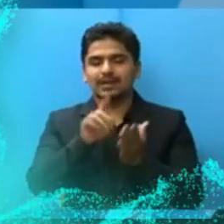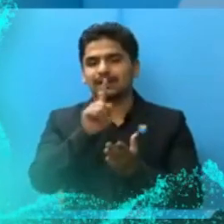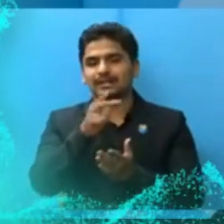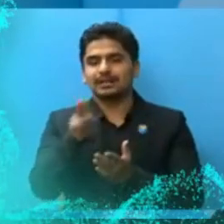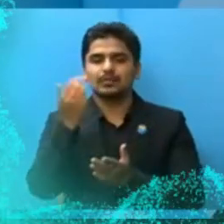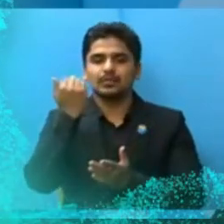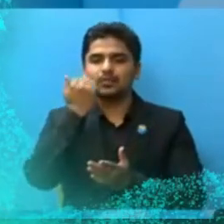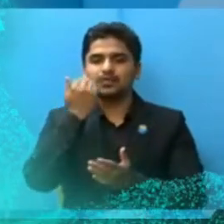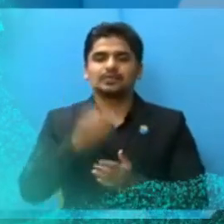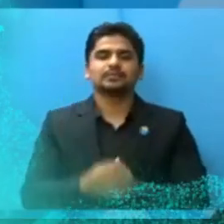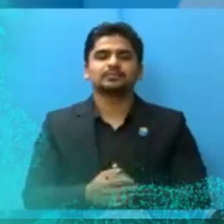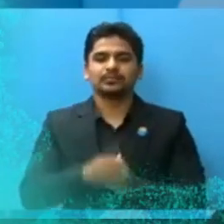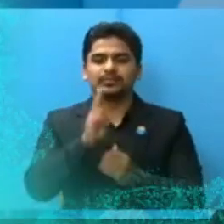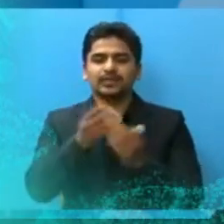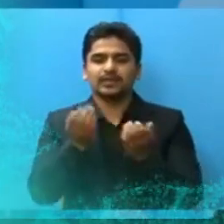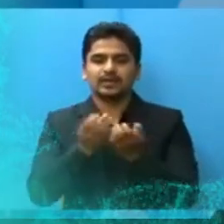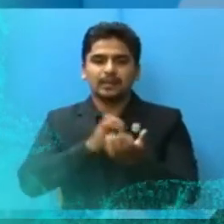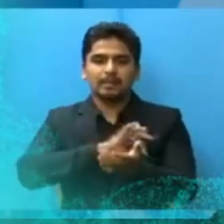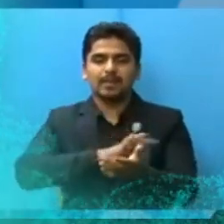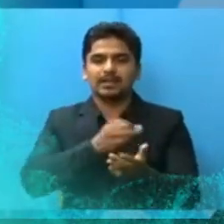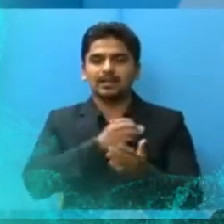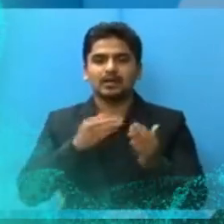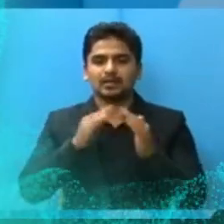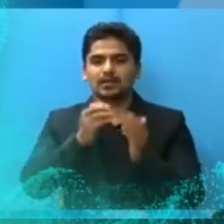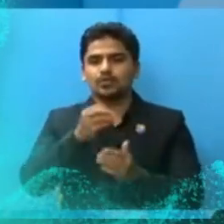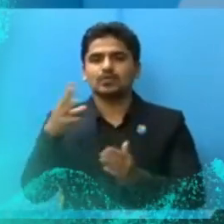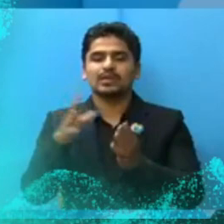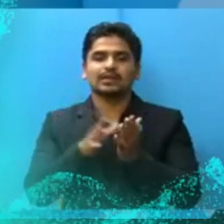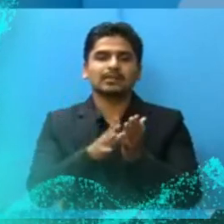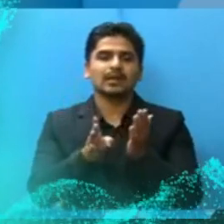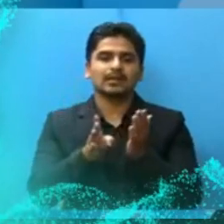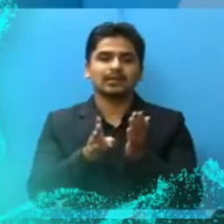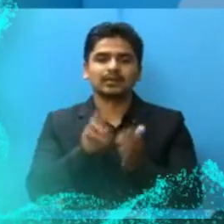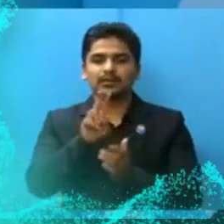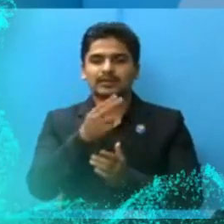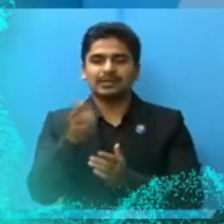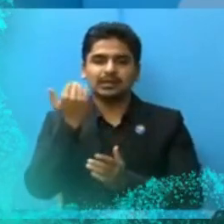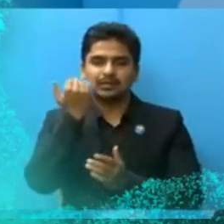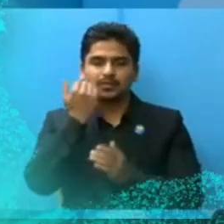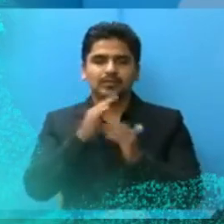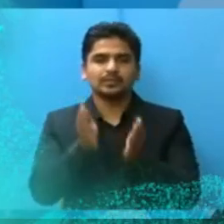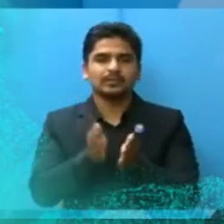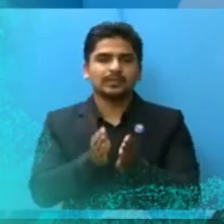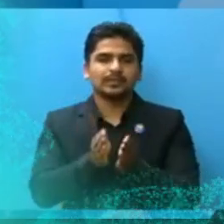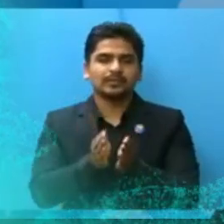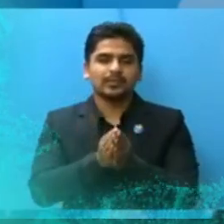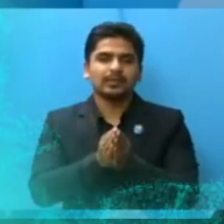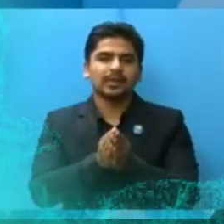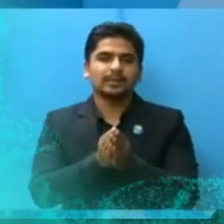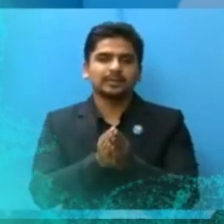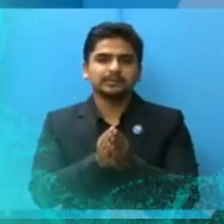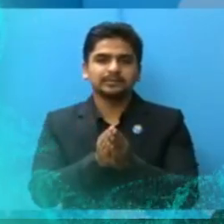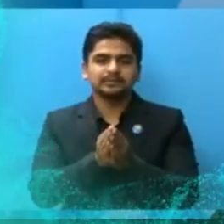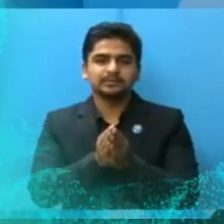पुरुष, यसै गरी प्रादेशिक अस्पताल सुर्खेतबाट 2 जना पुरुष गरी जम्मा